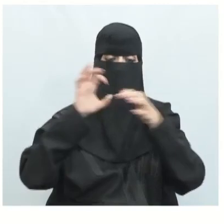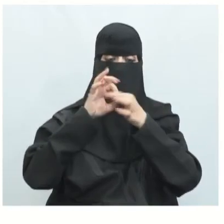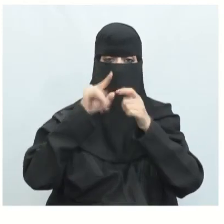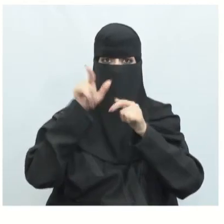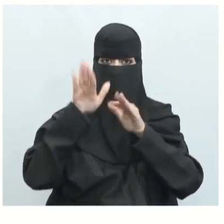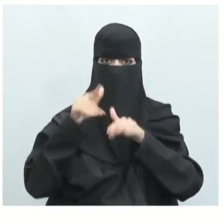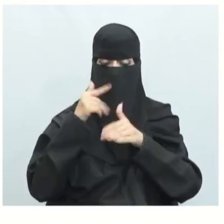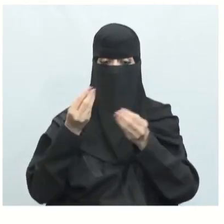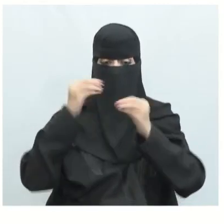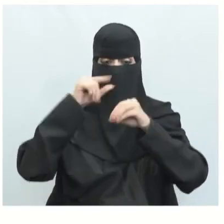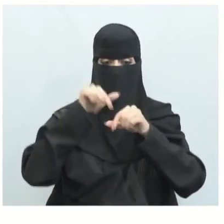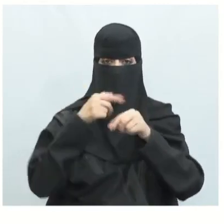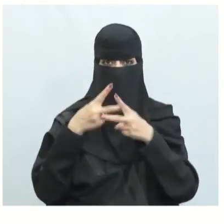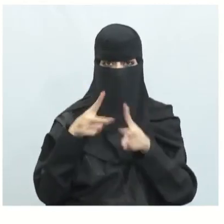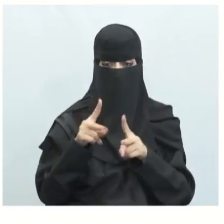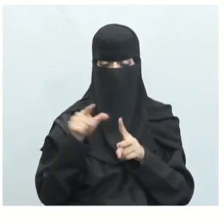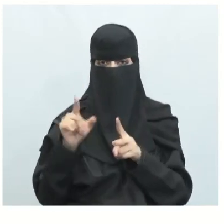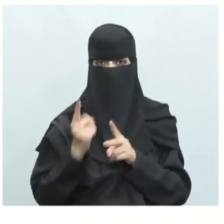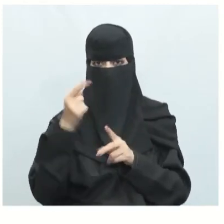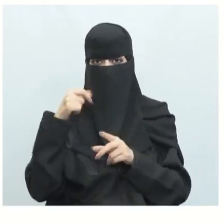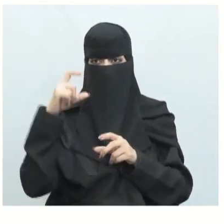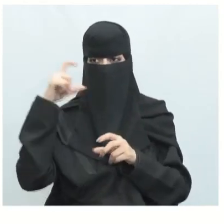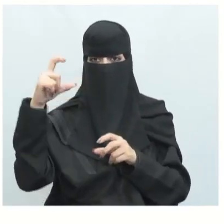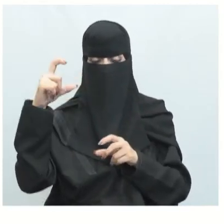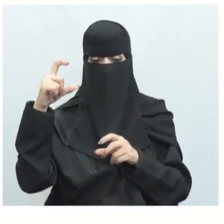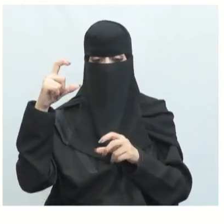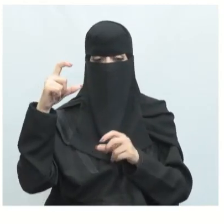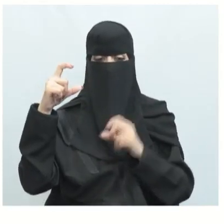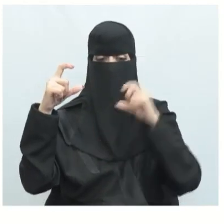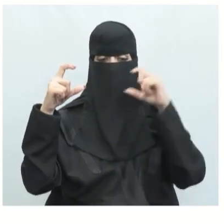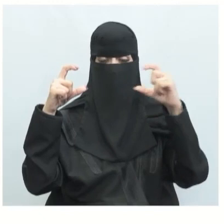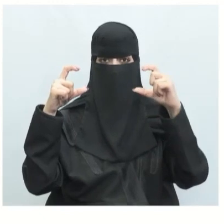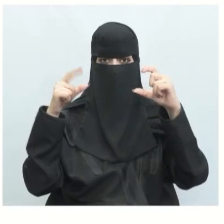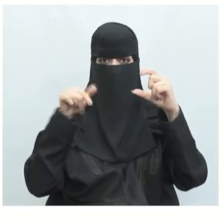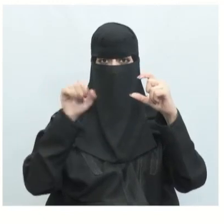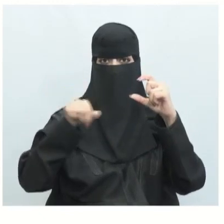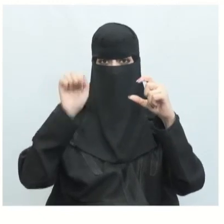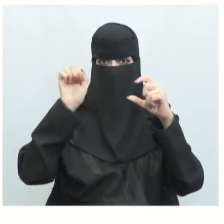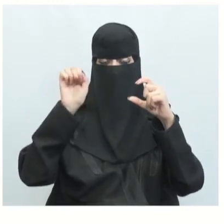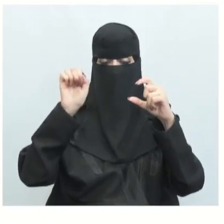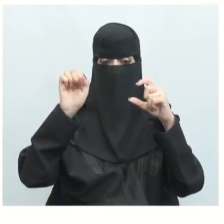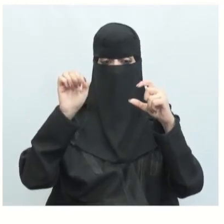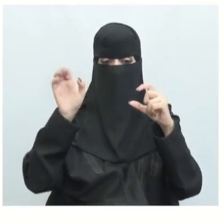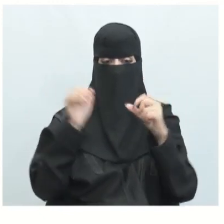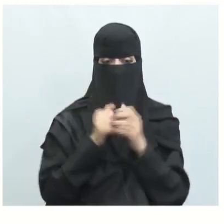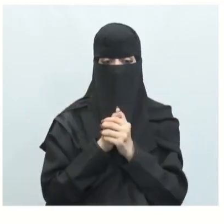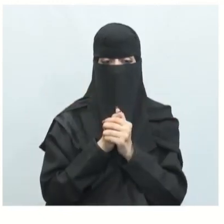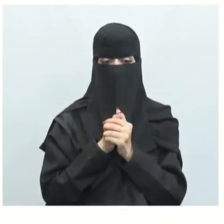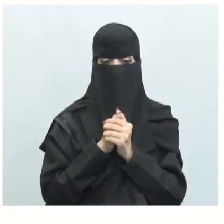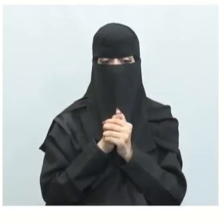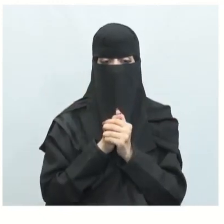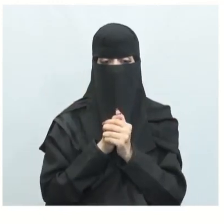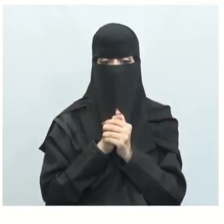لذ وضعنا احنا بدايته قوس معقوف اذا تذكرون ووضعنا حرف الاي عفوا حرف